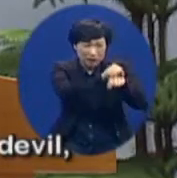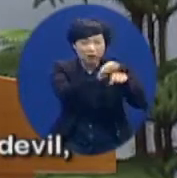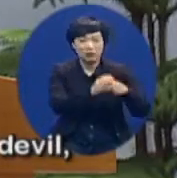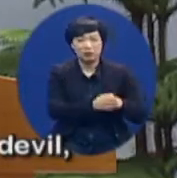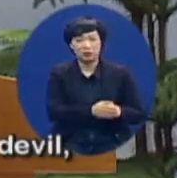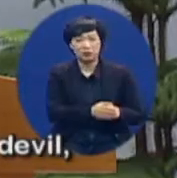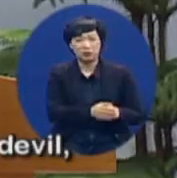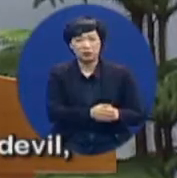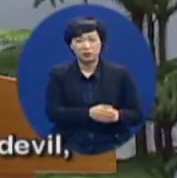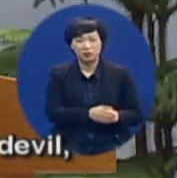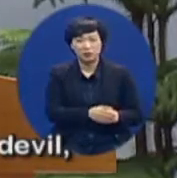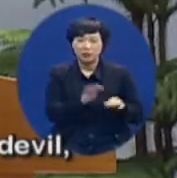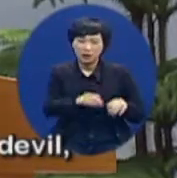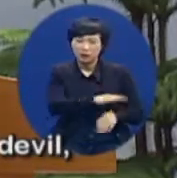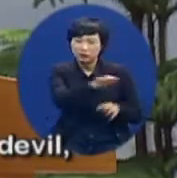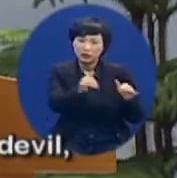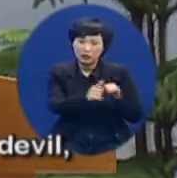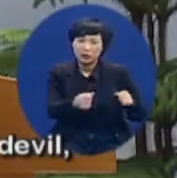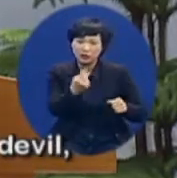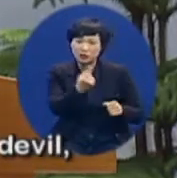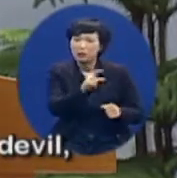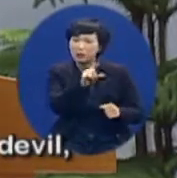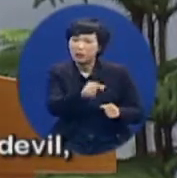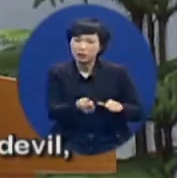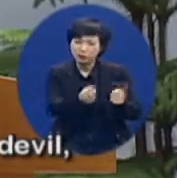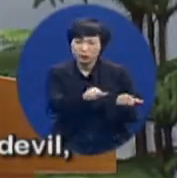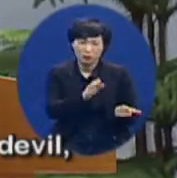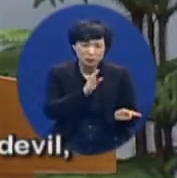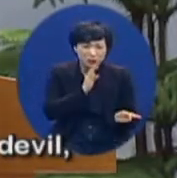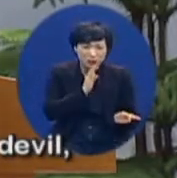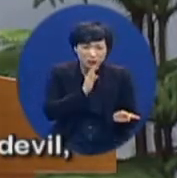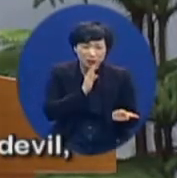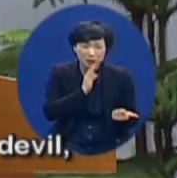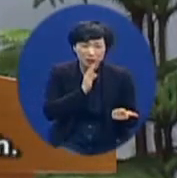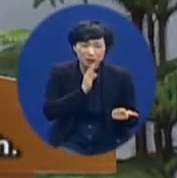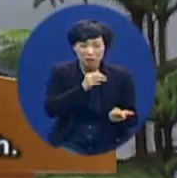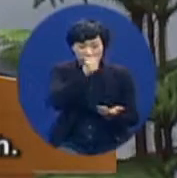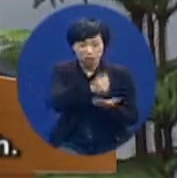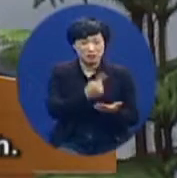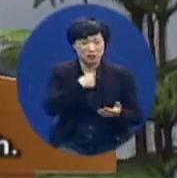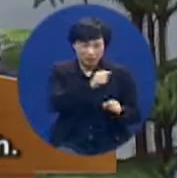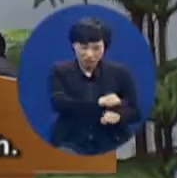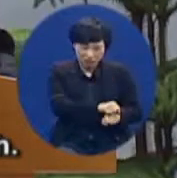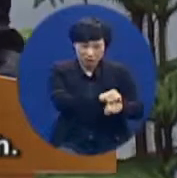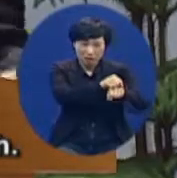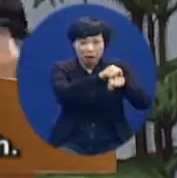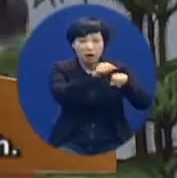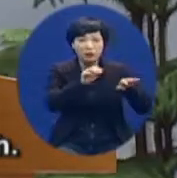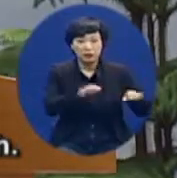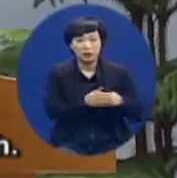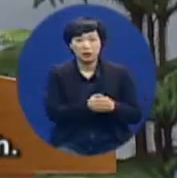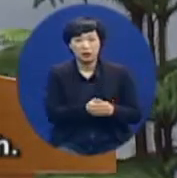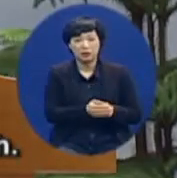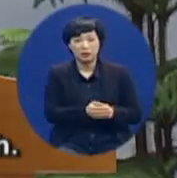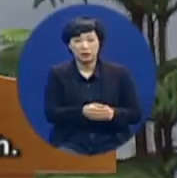바벨탑을 천번 만 번 죽어도 마땅하게 싸우면서